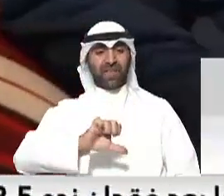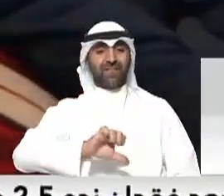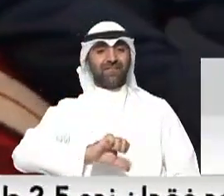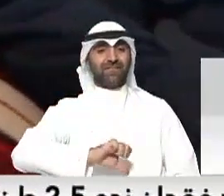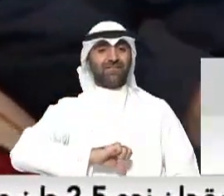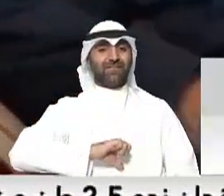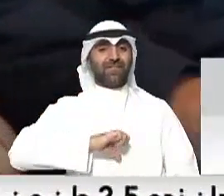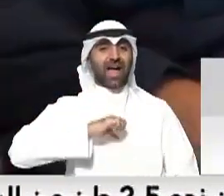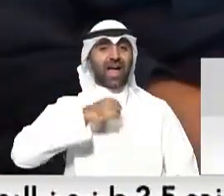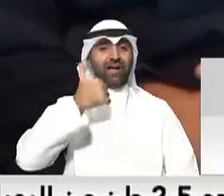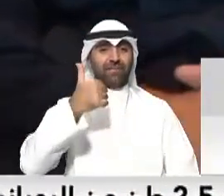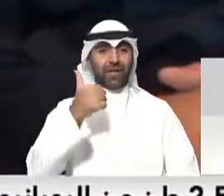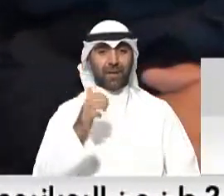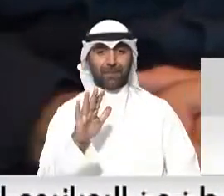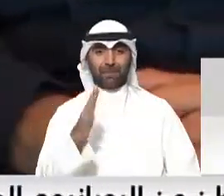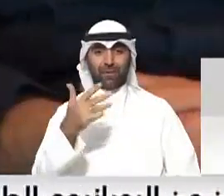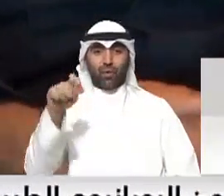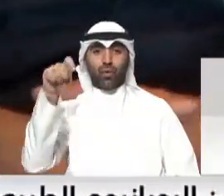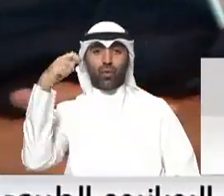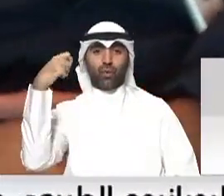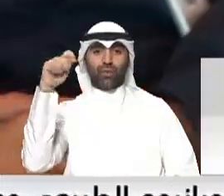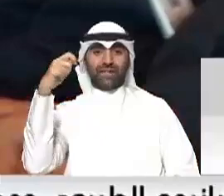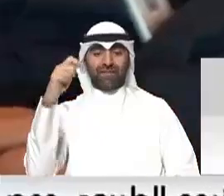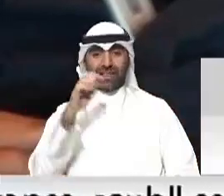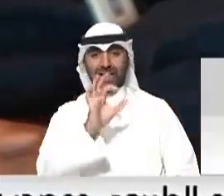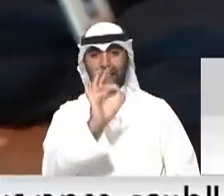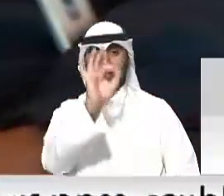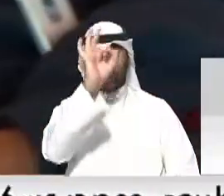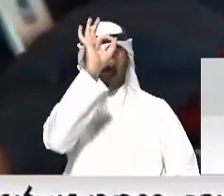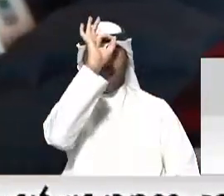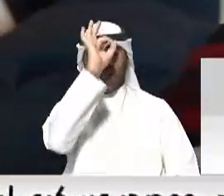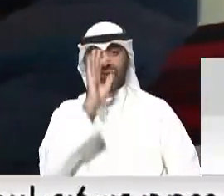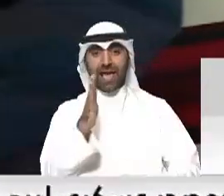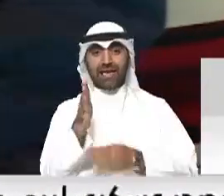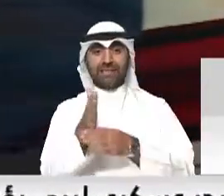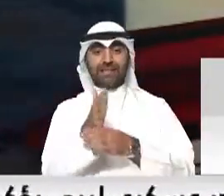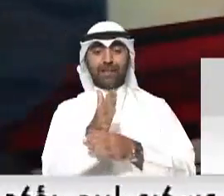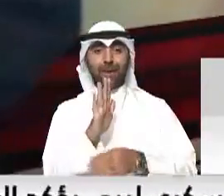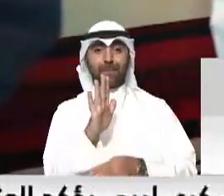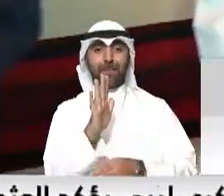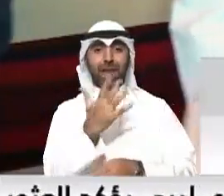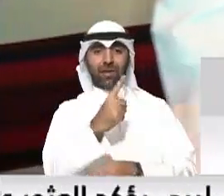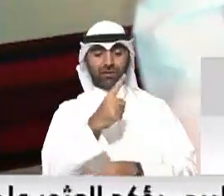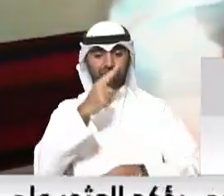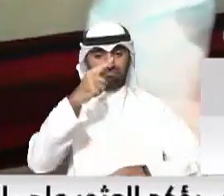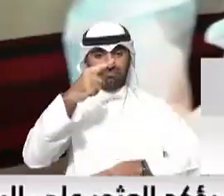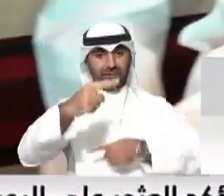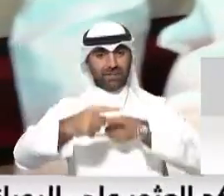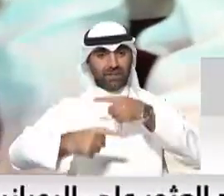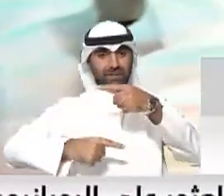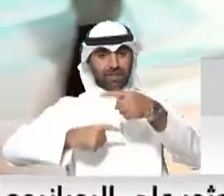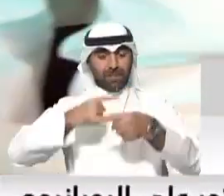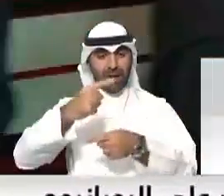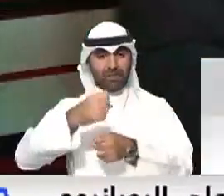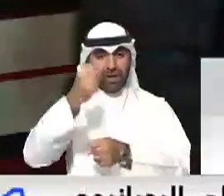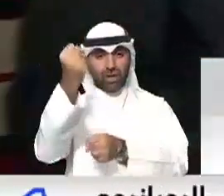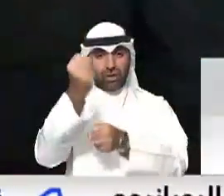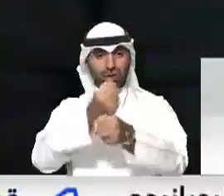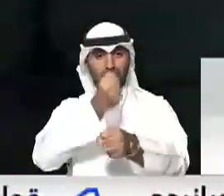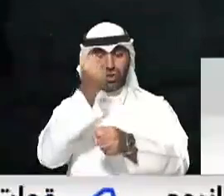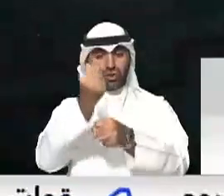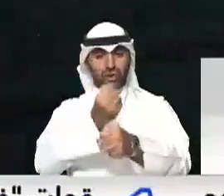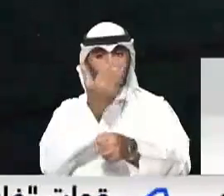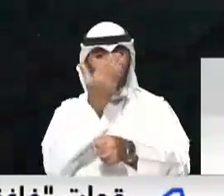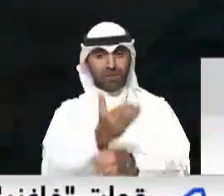على الإحباط محاولات تهريب السموم والمخدرات داخل ديرتكم حماية لأهلكم